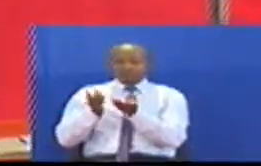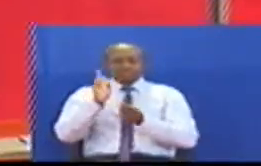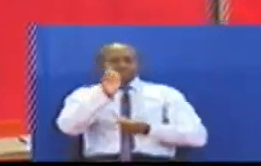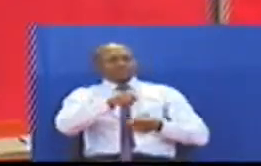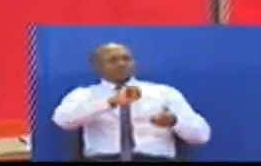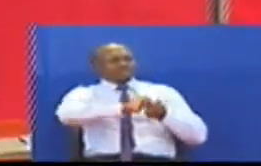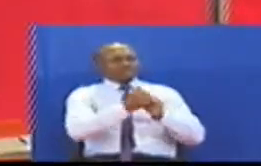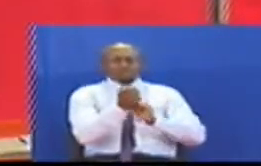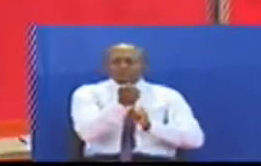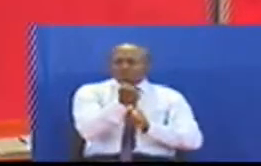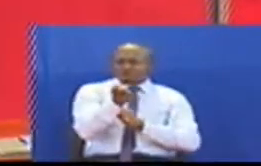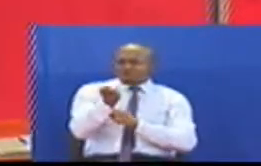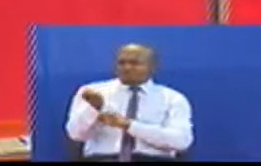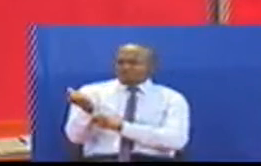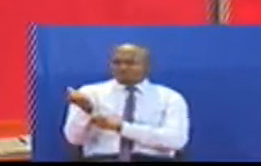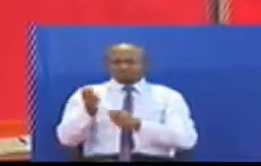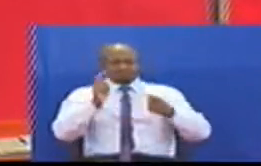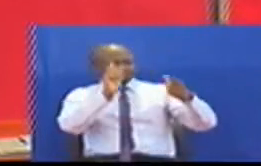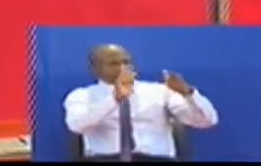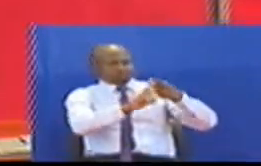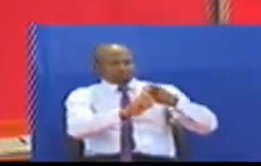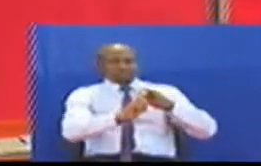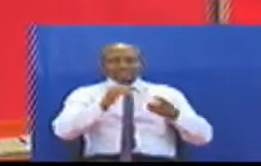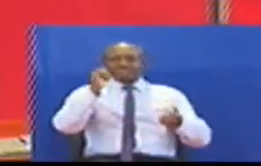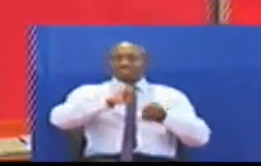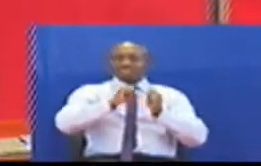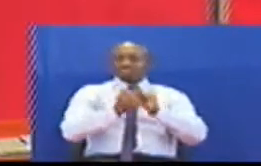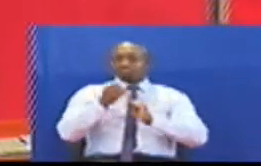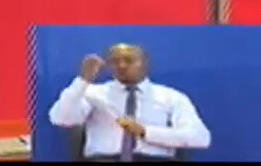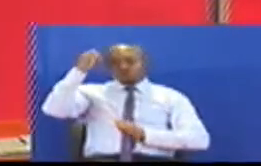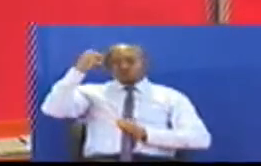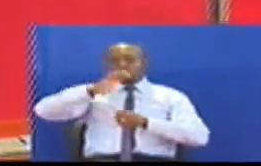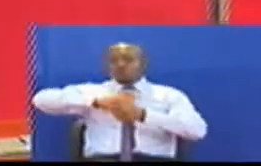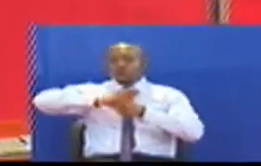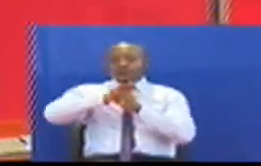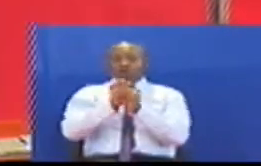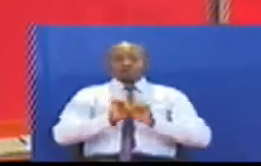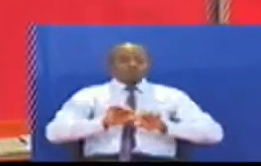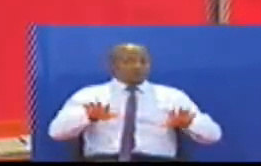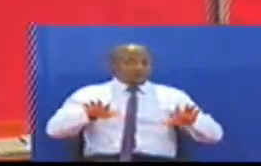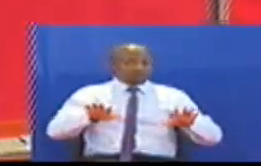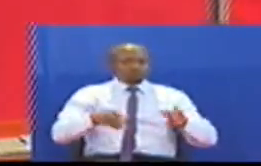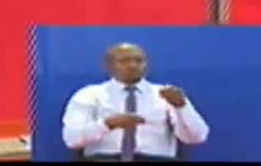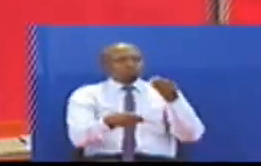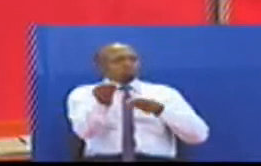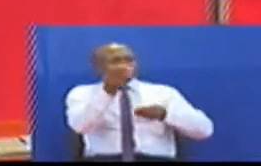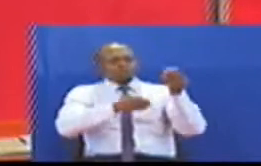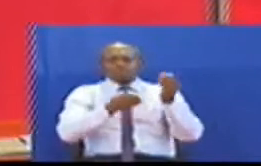madogo sana. Moja ni hili tatizo la huu ugonjwa wa corona, sasa limefanya uchumi wa Msoma